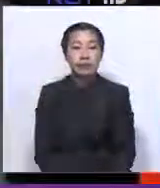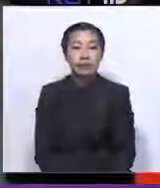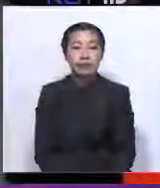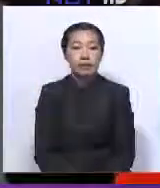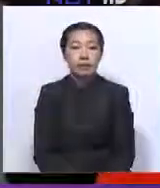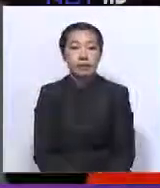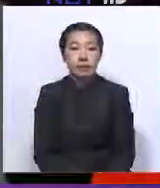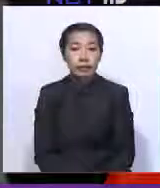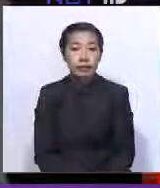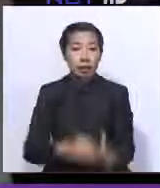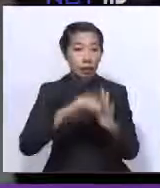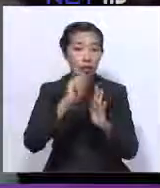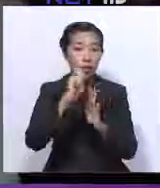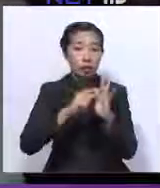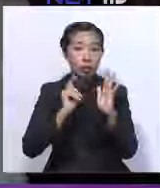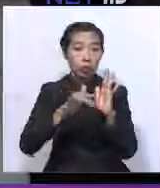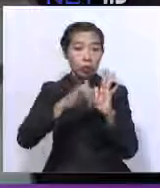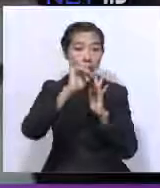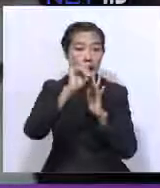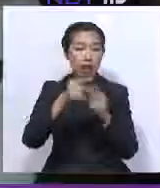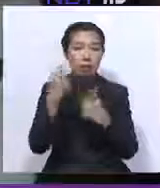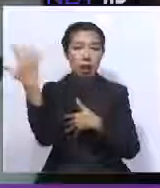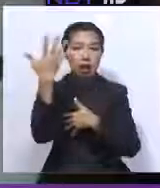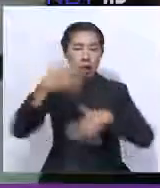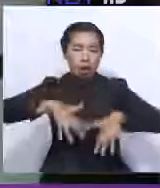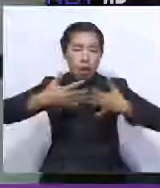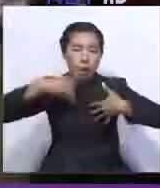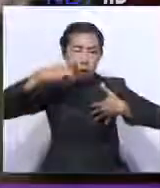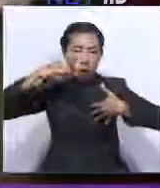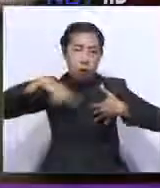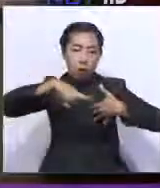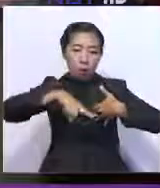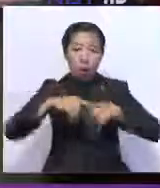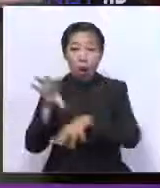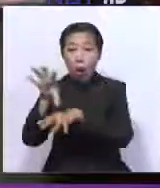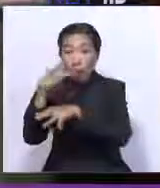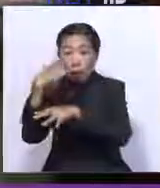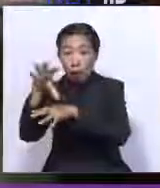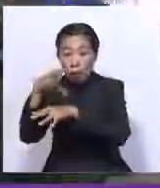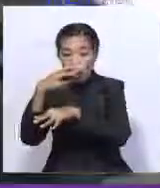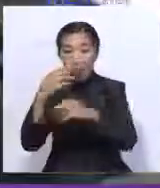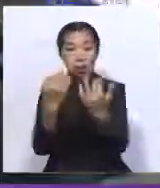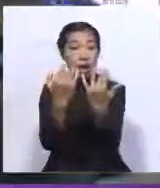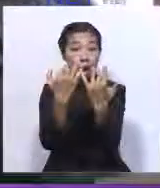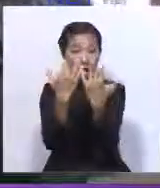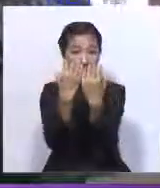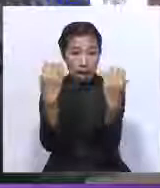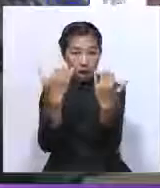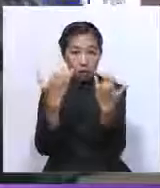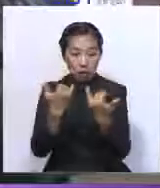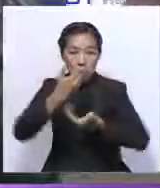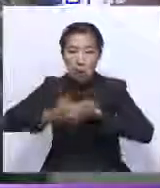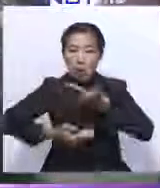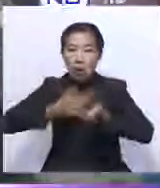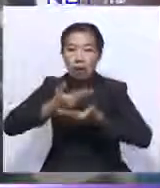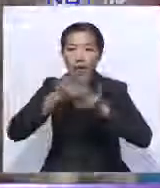ส่วนที่จังหวัดอุทัยธานีค่ะสภาพอากาศที่ร้อนจัดทำให้บรรยากาศการซื้อขายพัดลมและเครื่องปรับอากาศตามร้านค้าต่างๆ